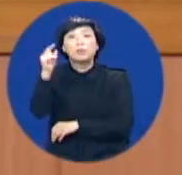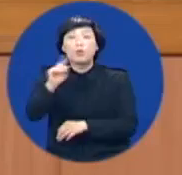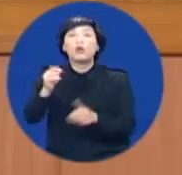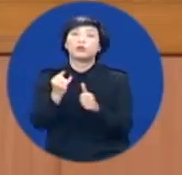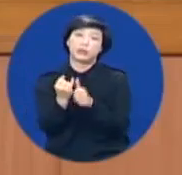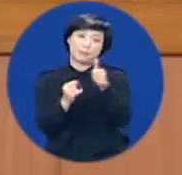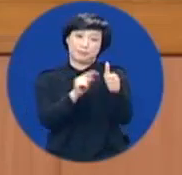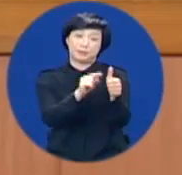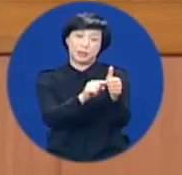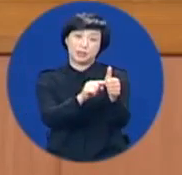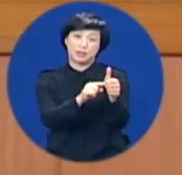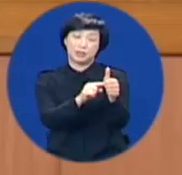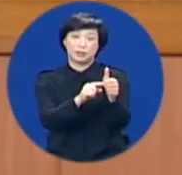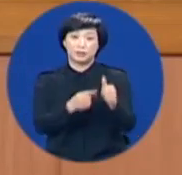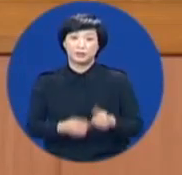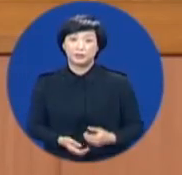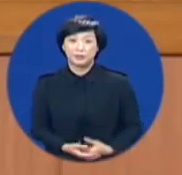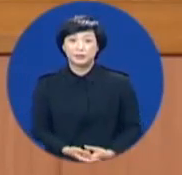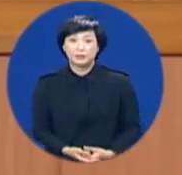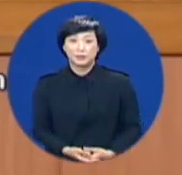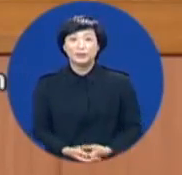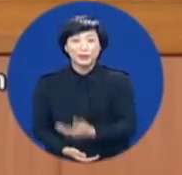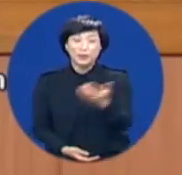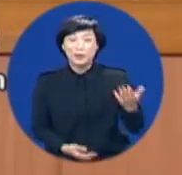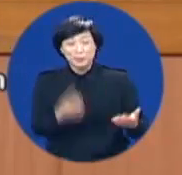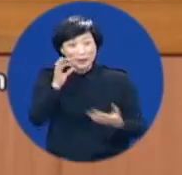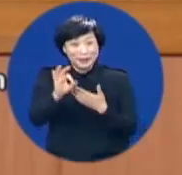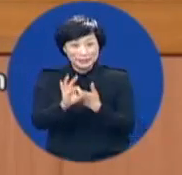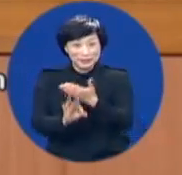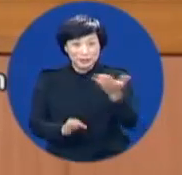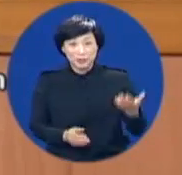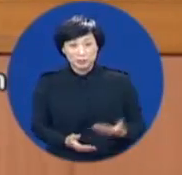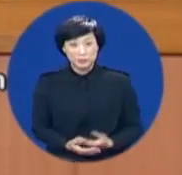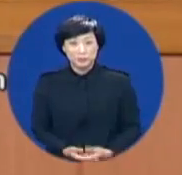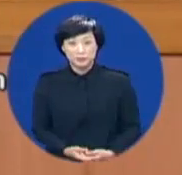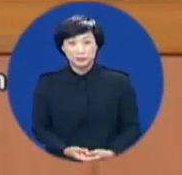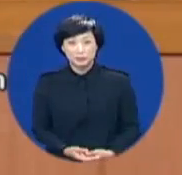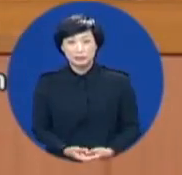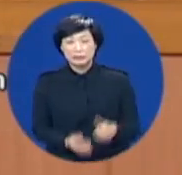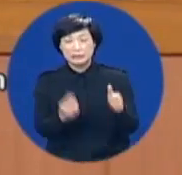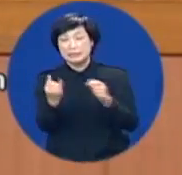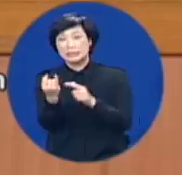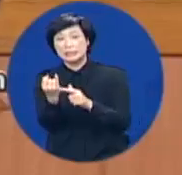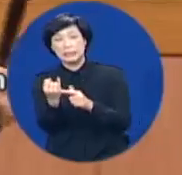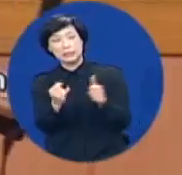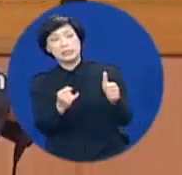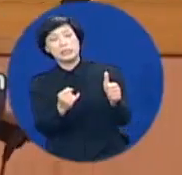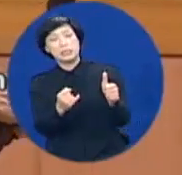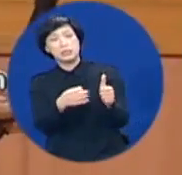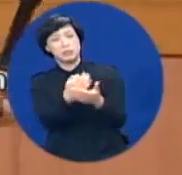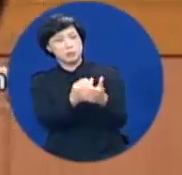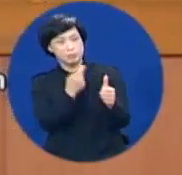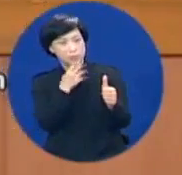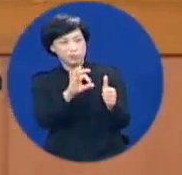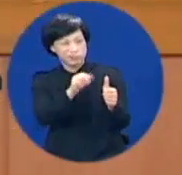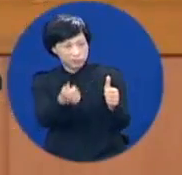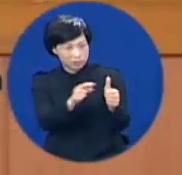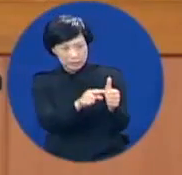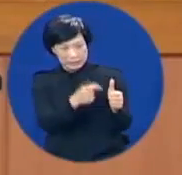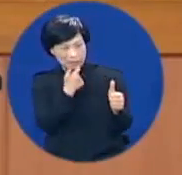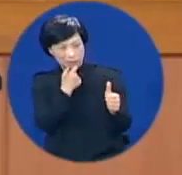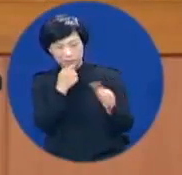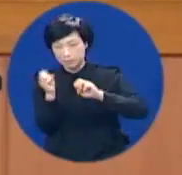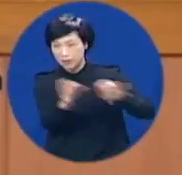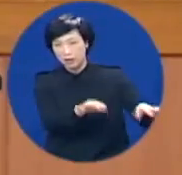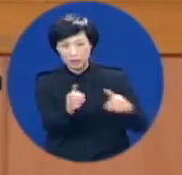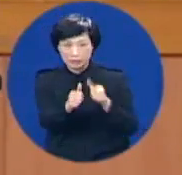남자라니까. 본질이 남자. 그러고 만약에 싫어서 버리고 다른 데로 시집가 보세요. 그놈하고